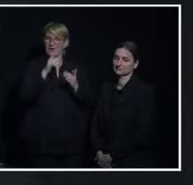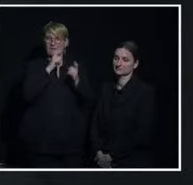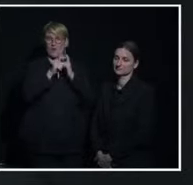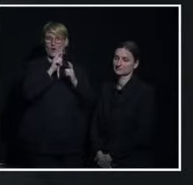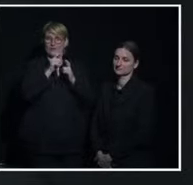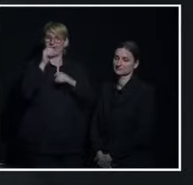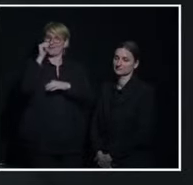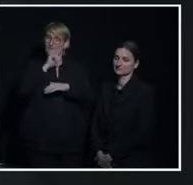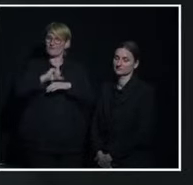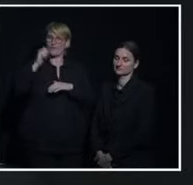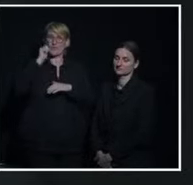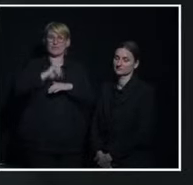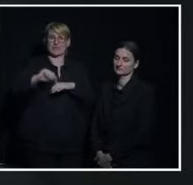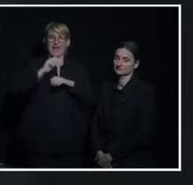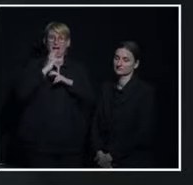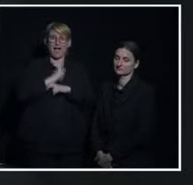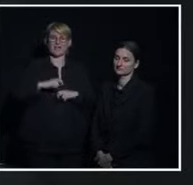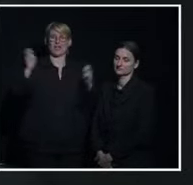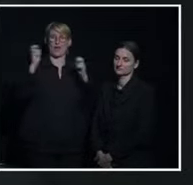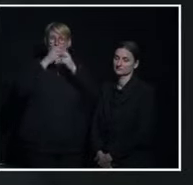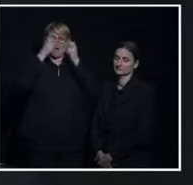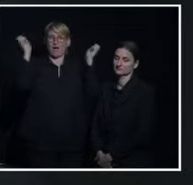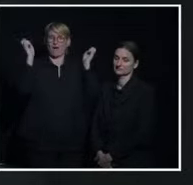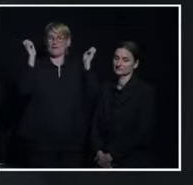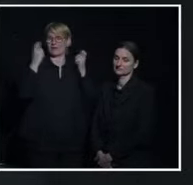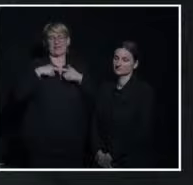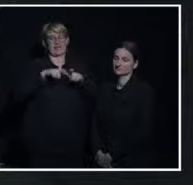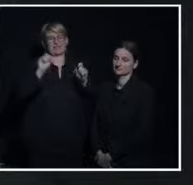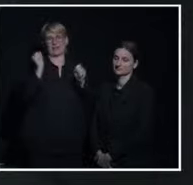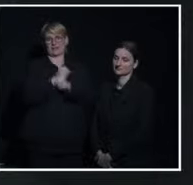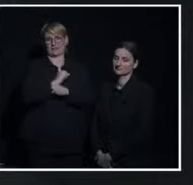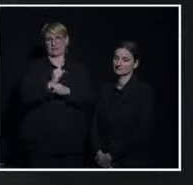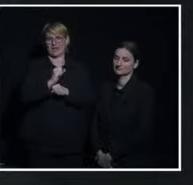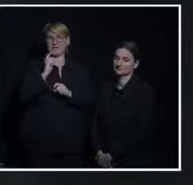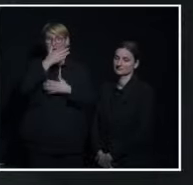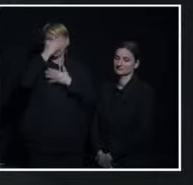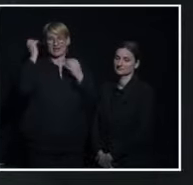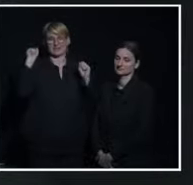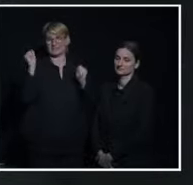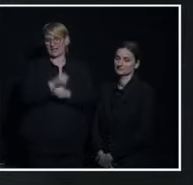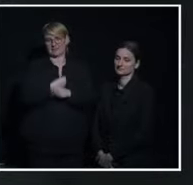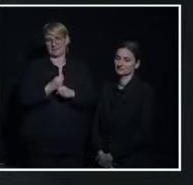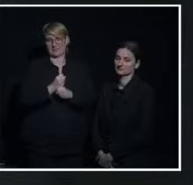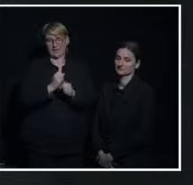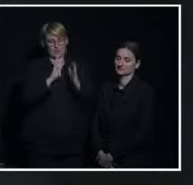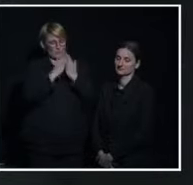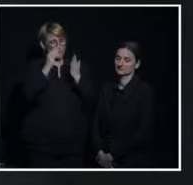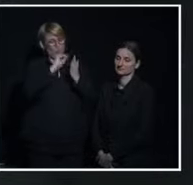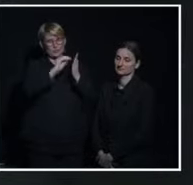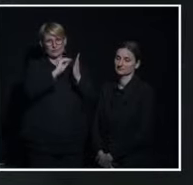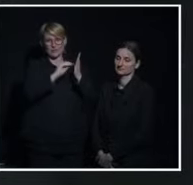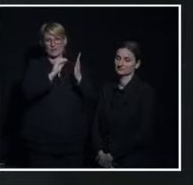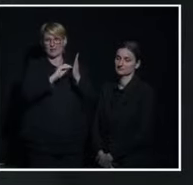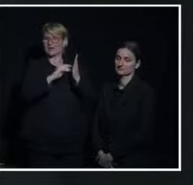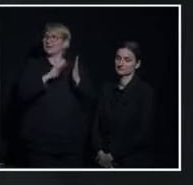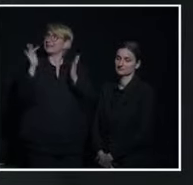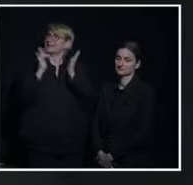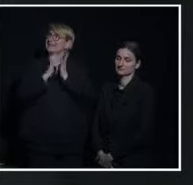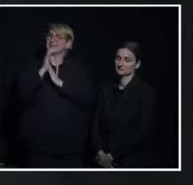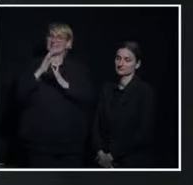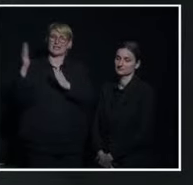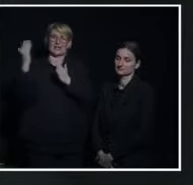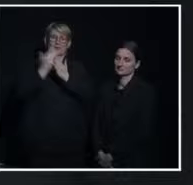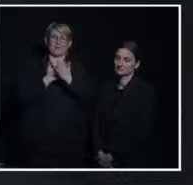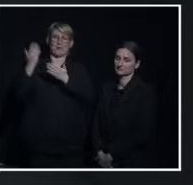werden. Vergessen kann ich auch nicht. Aber all dies, was in diesem Buch steht, habe ich unter dem Gebot der christlichen Liebe